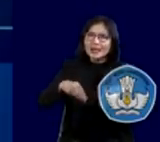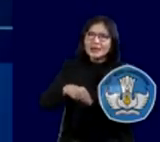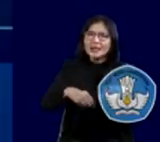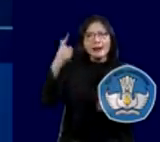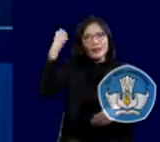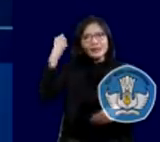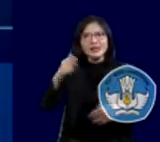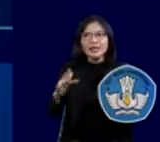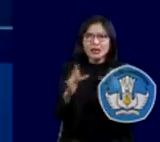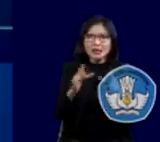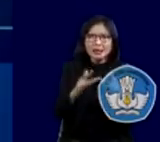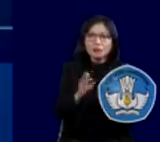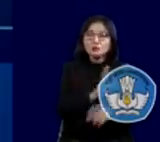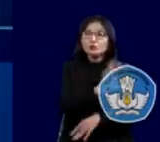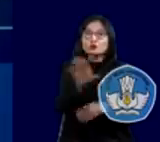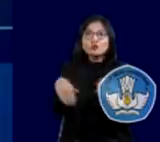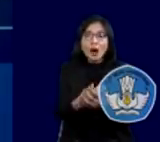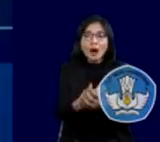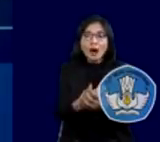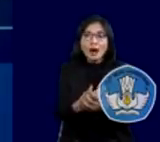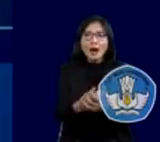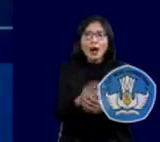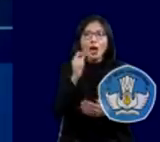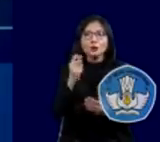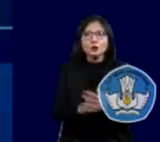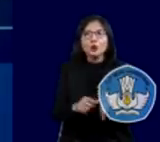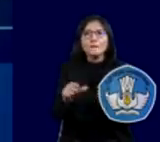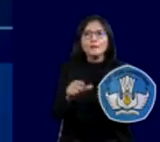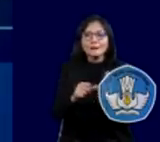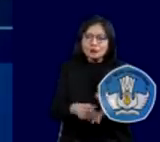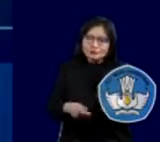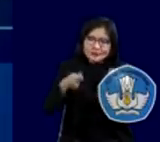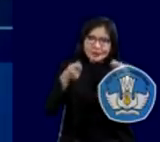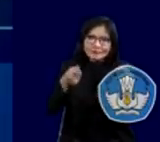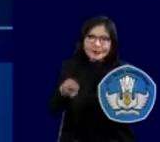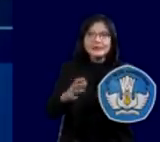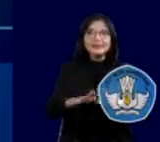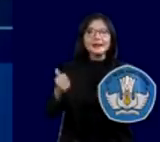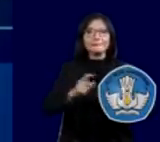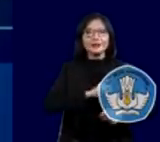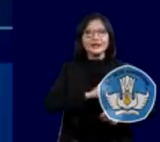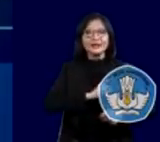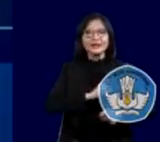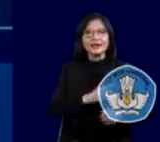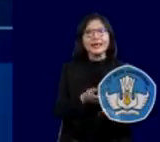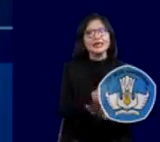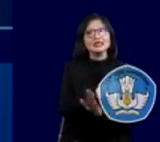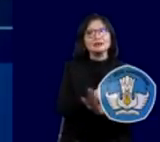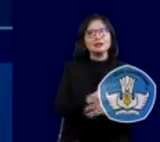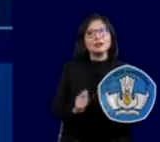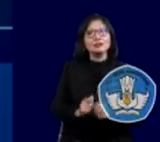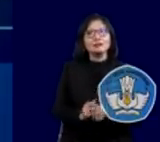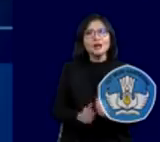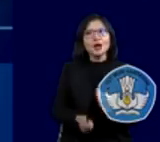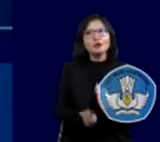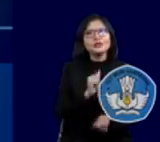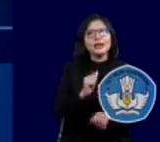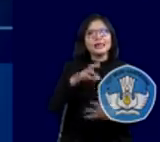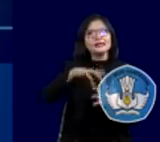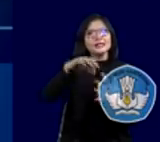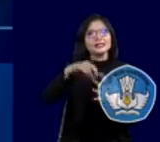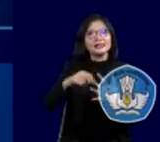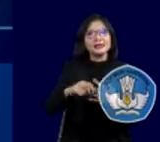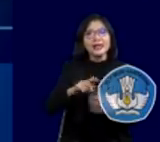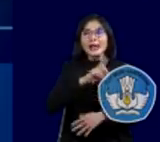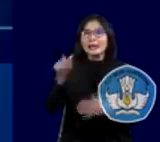secara daring untuk semuanya untuk membantu pendaftar mempersiapkan diri sebelum ujian seleksi. Jadi kita akan pastikan bahwa